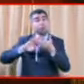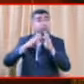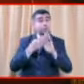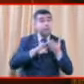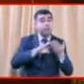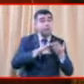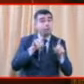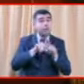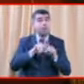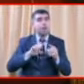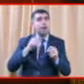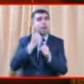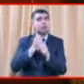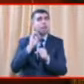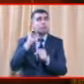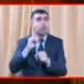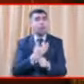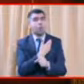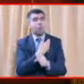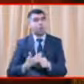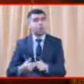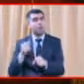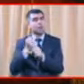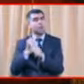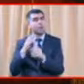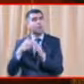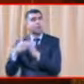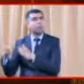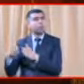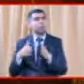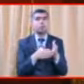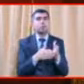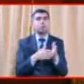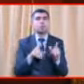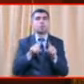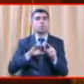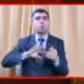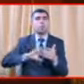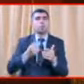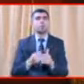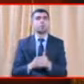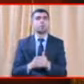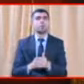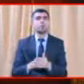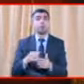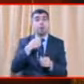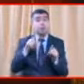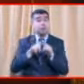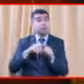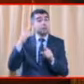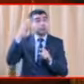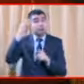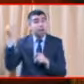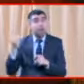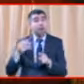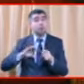كل واحد يدير شغاله، الحكومة تقوم بعملها والمجتمع المدني متطوعا يقوم بعمله. ما نساوش أننا